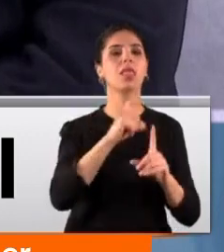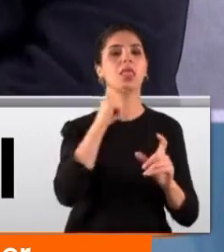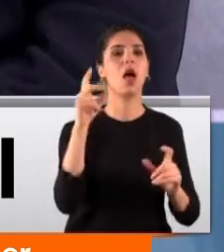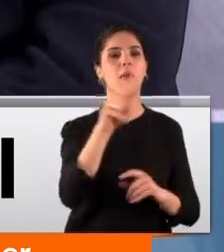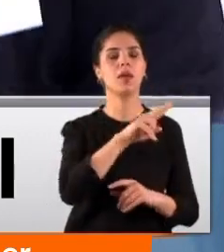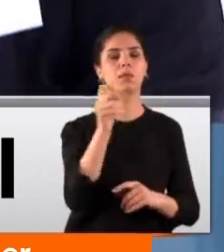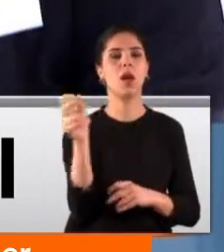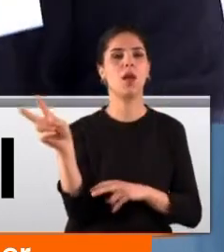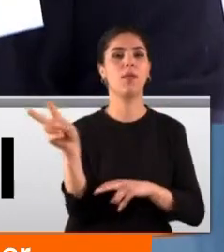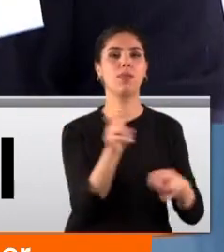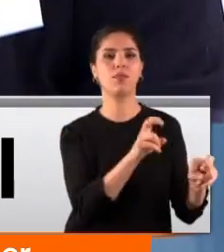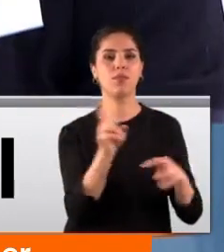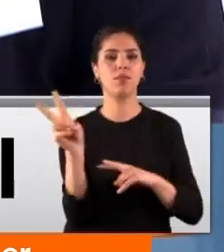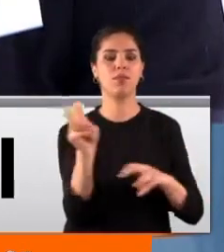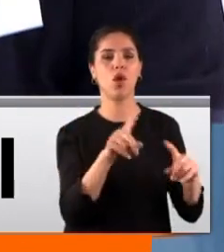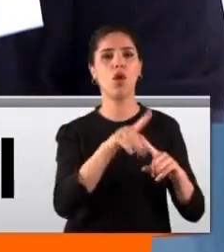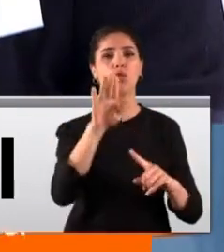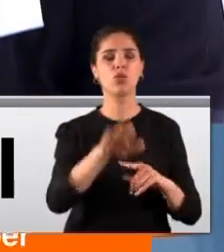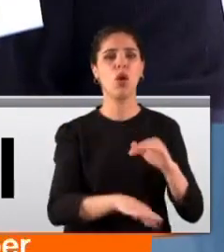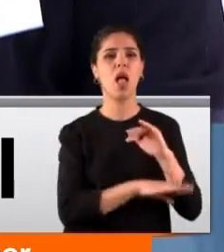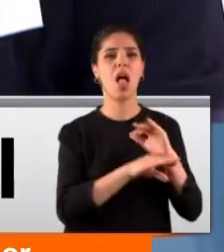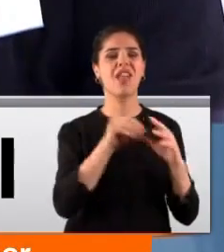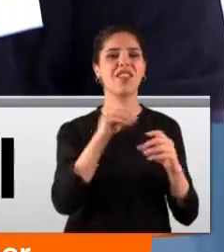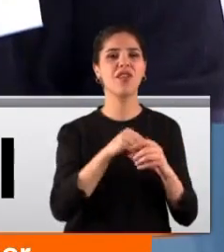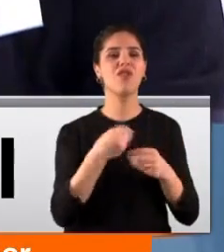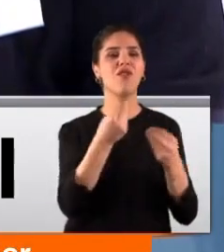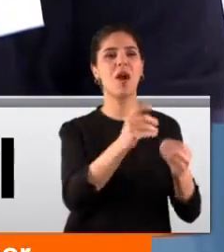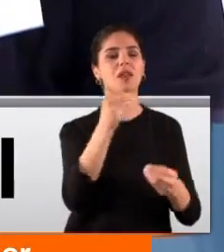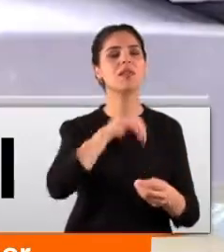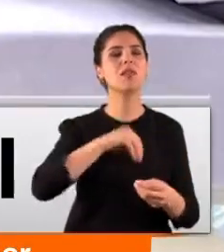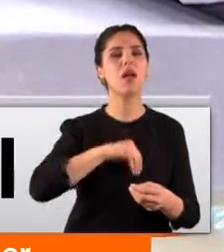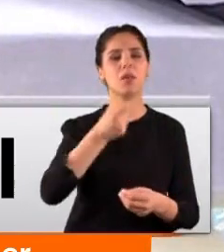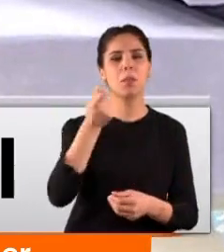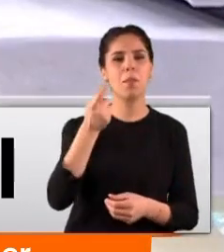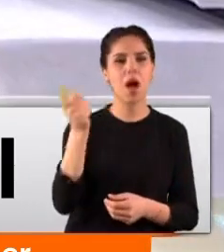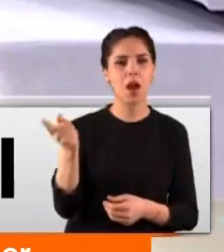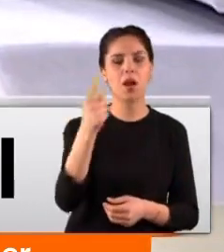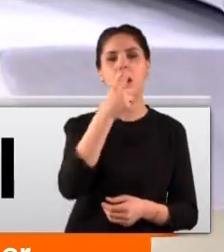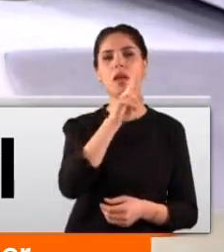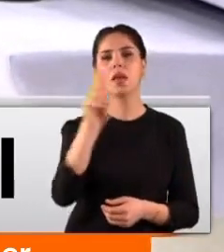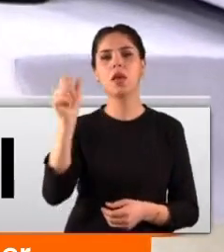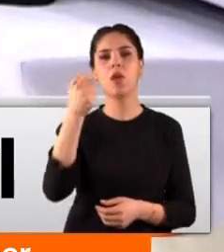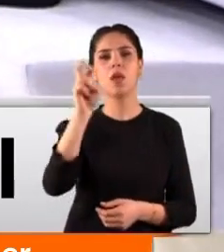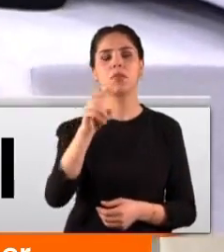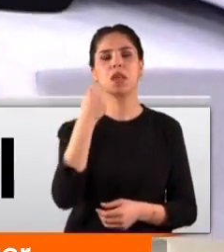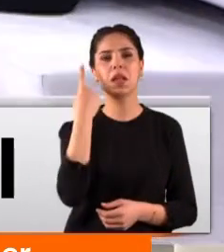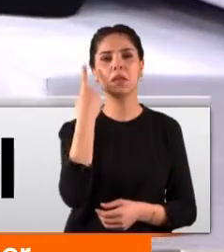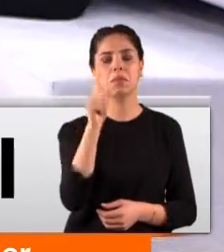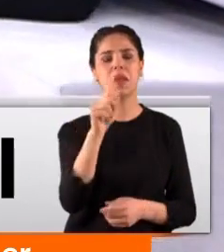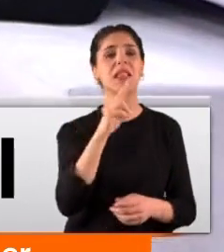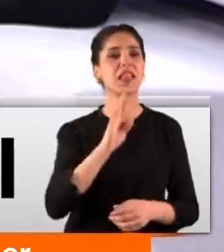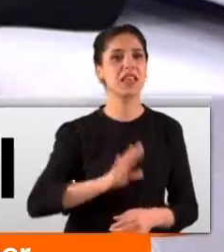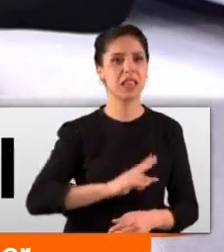istiyor tedavi için. Torununun hayatı için verdiğini sandığı para 768 bin liraya ulaştı iddiaya göre. Kızı ve damadı